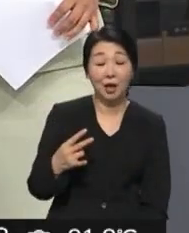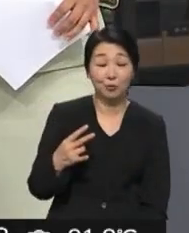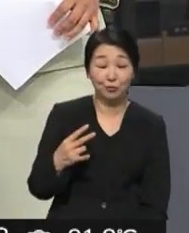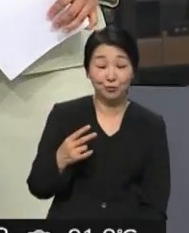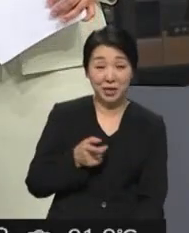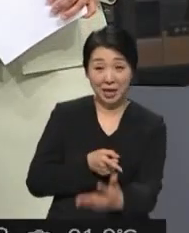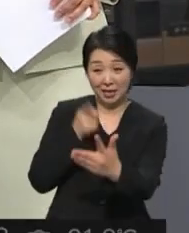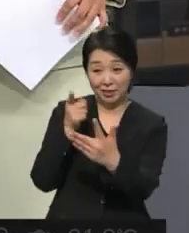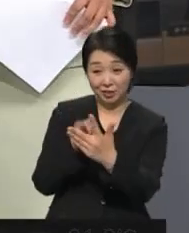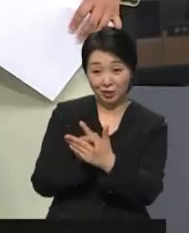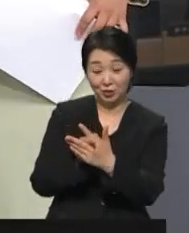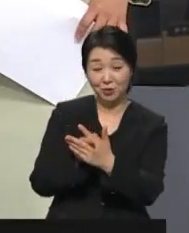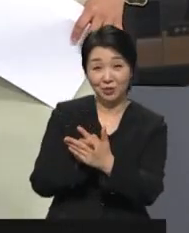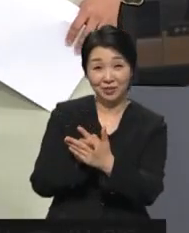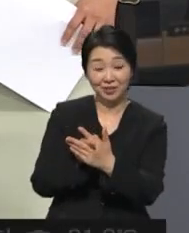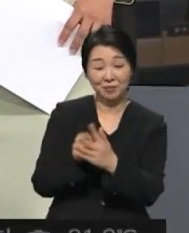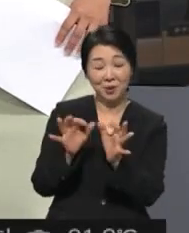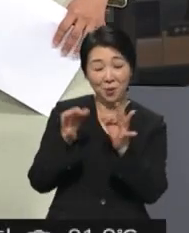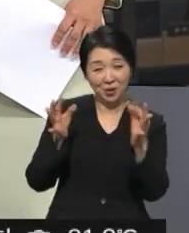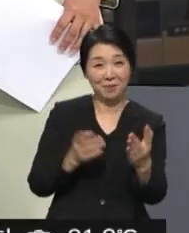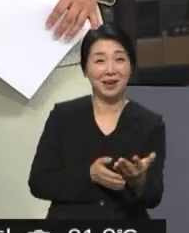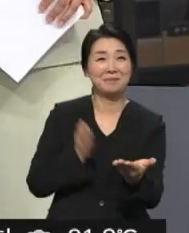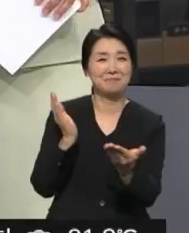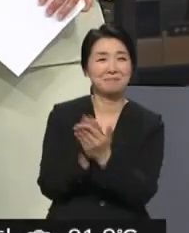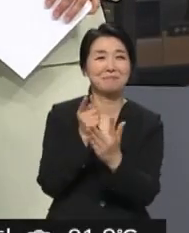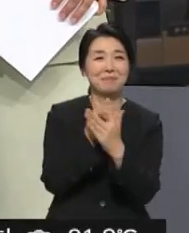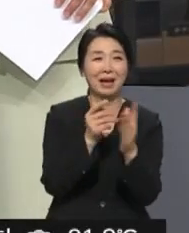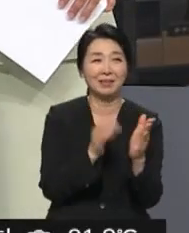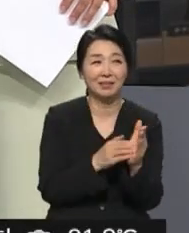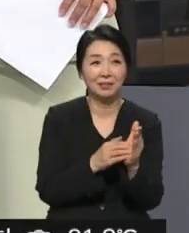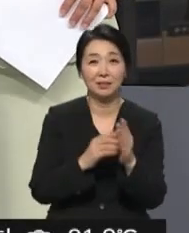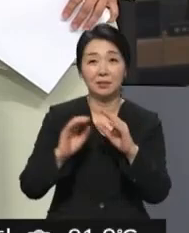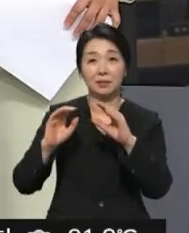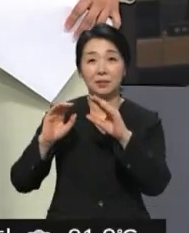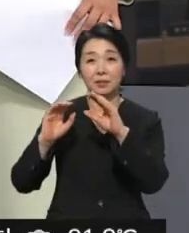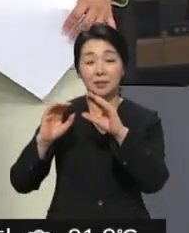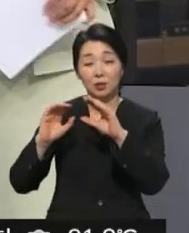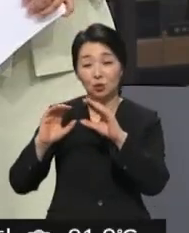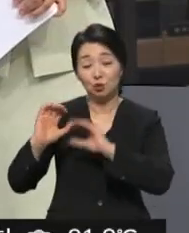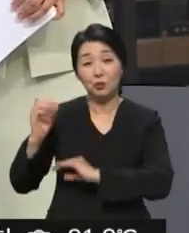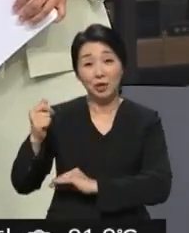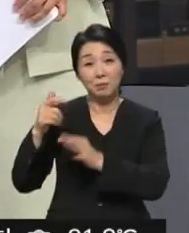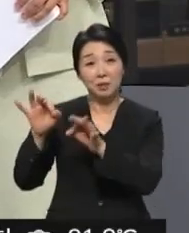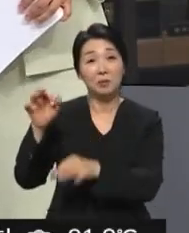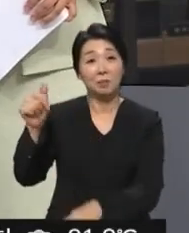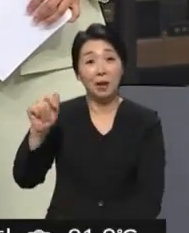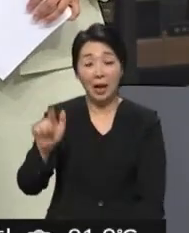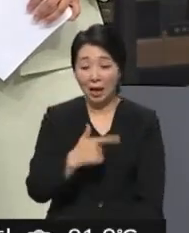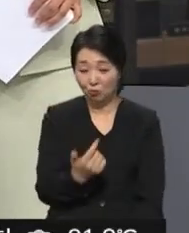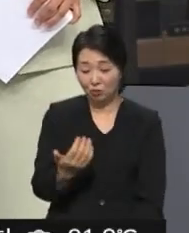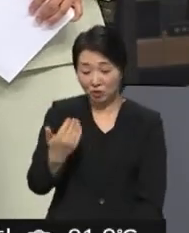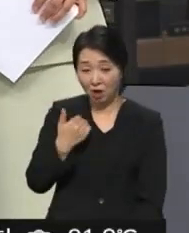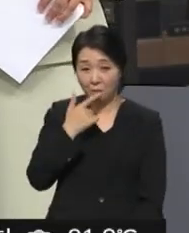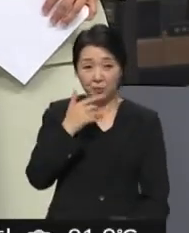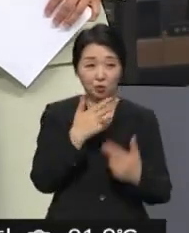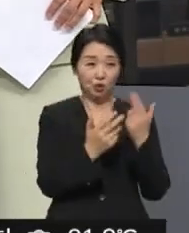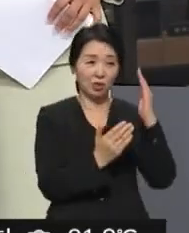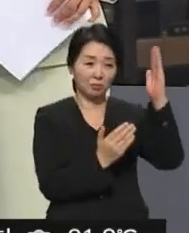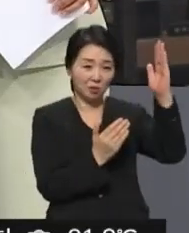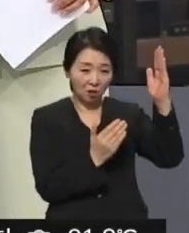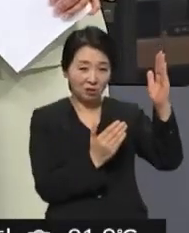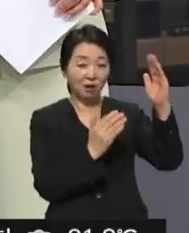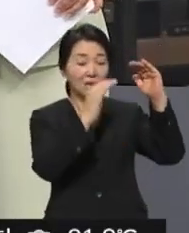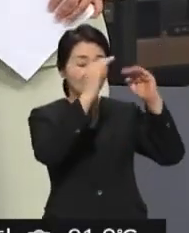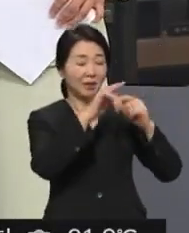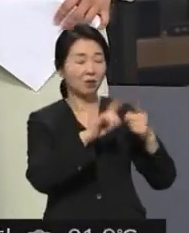류스트라다모스의 예측이 오랜만에 딱 맞아 떨어졌죠. 국민의힘 김기현 대표의 연설, 하루 전날 있었던 민주당 이재명 대표의